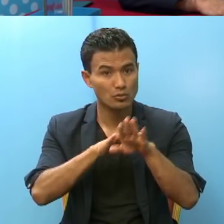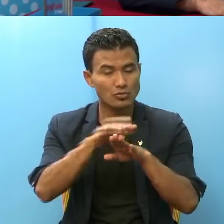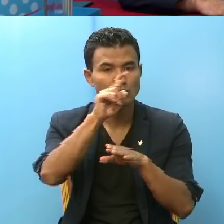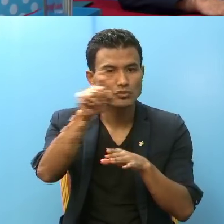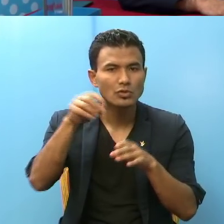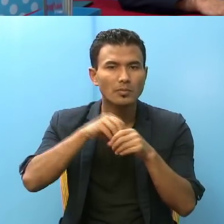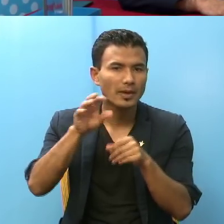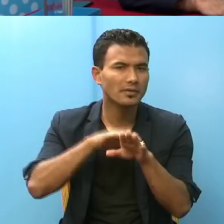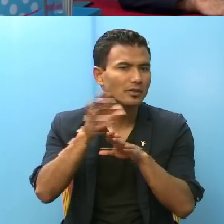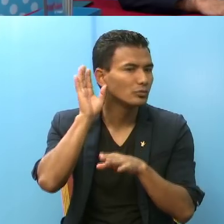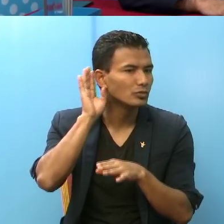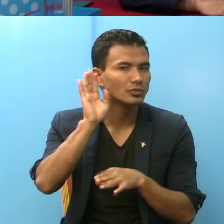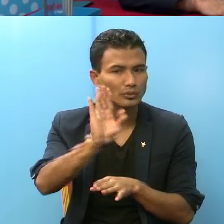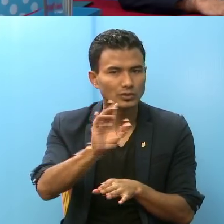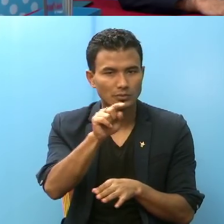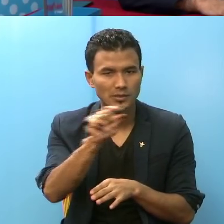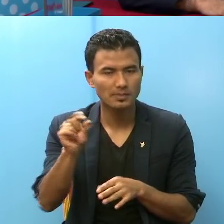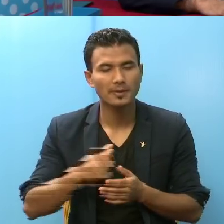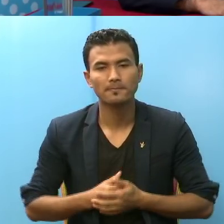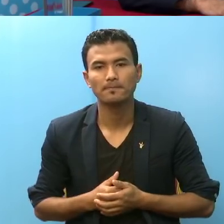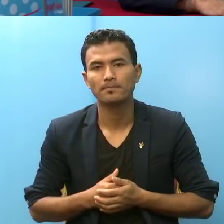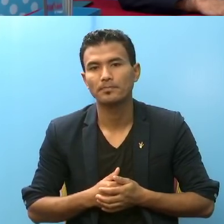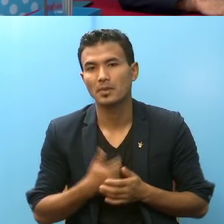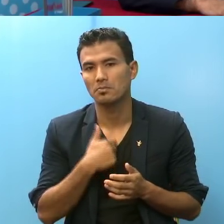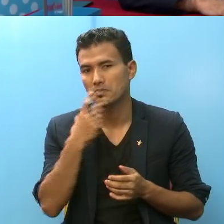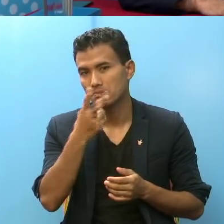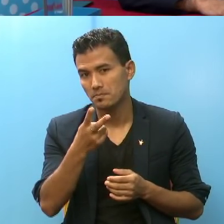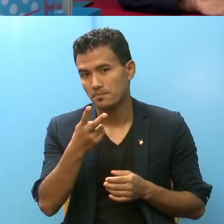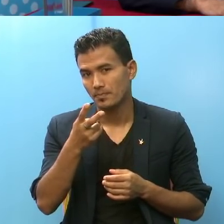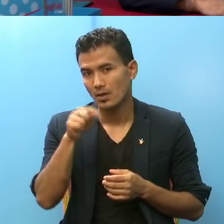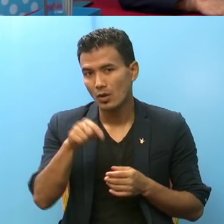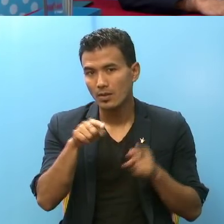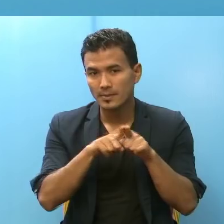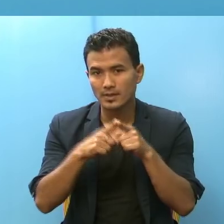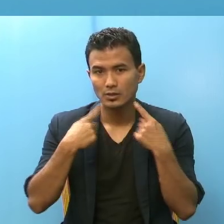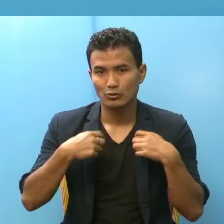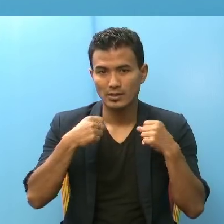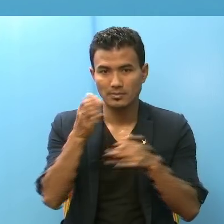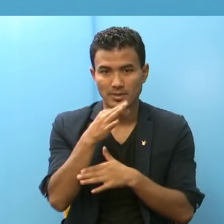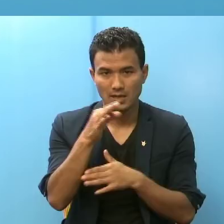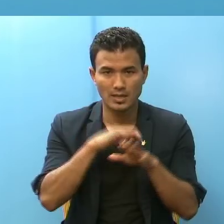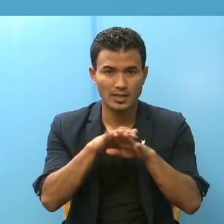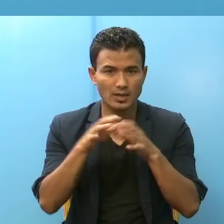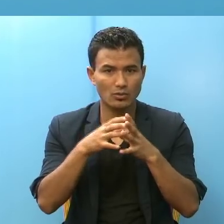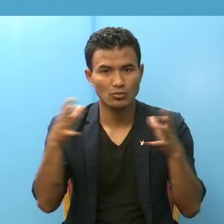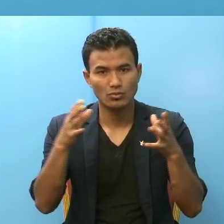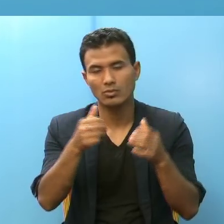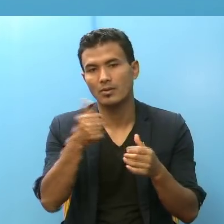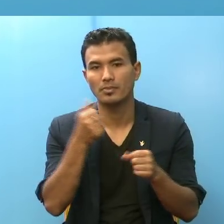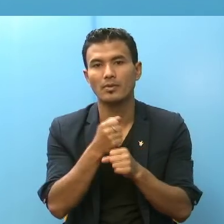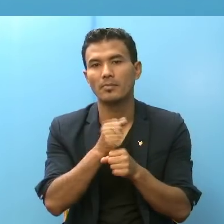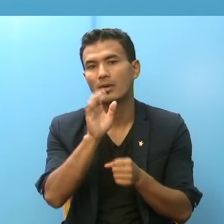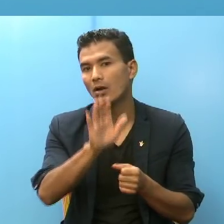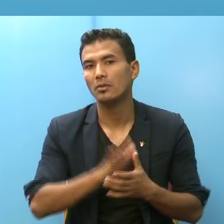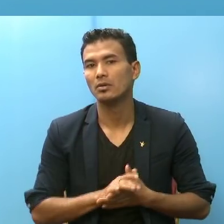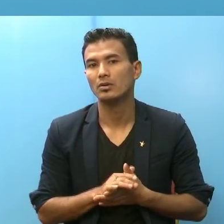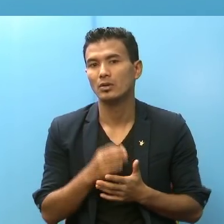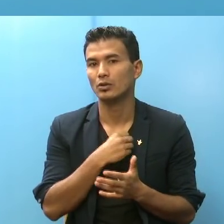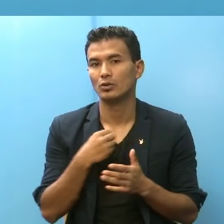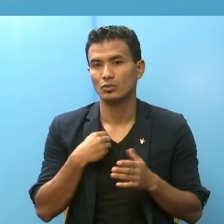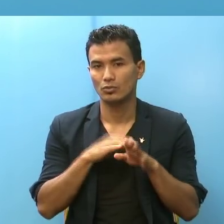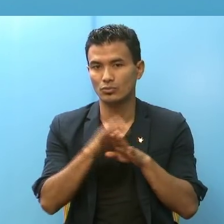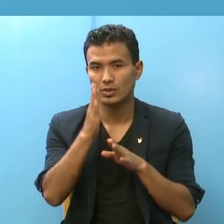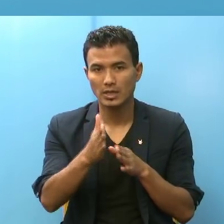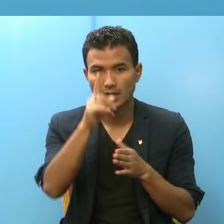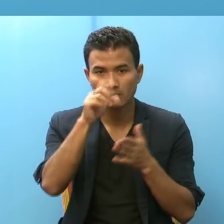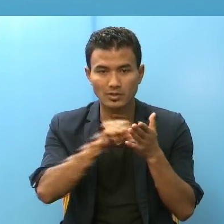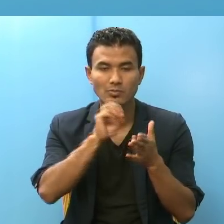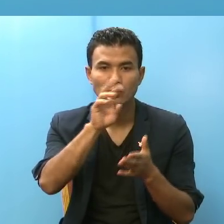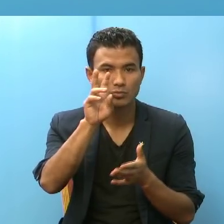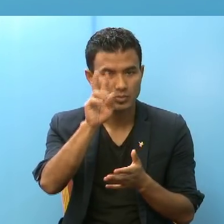ब